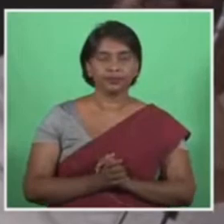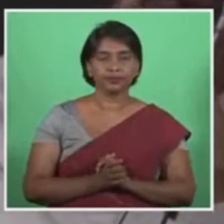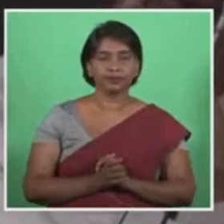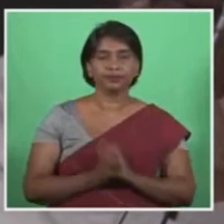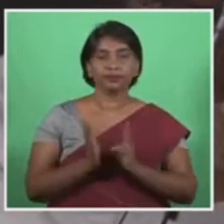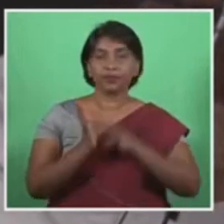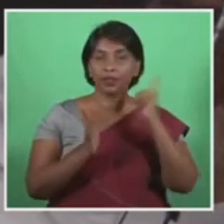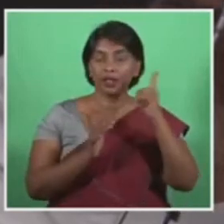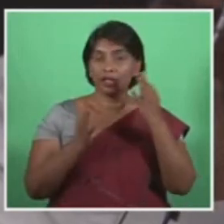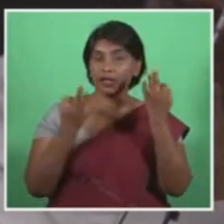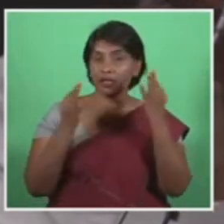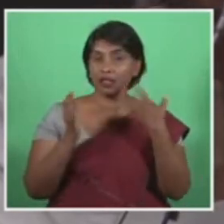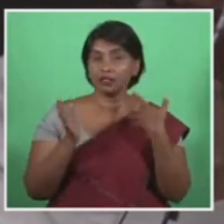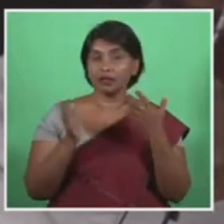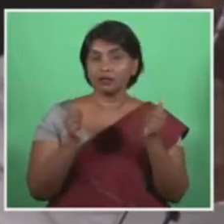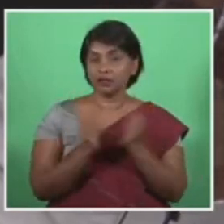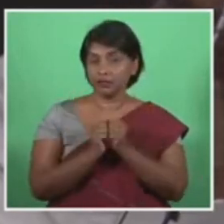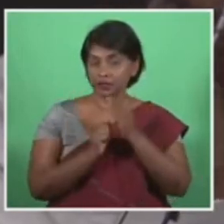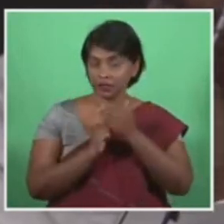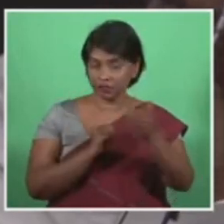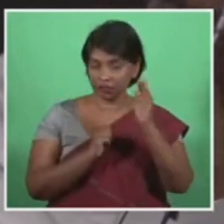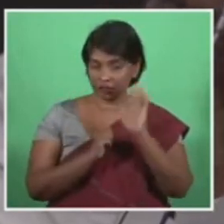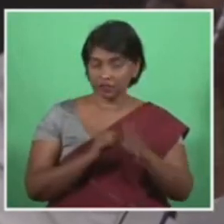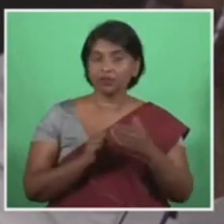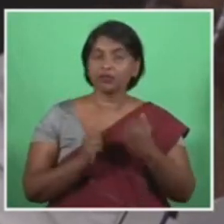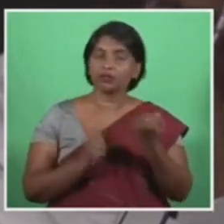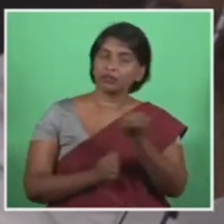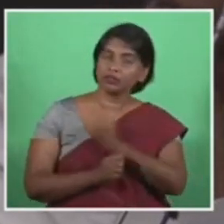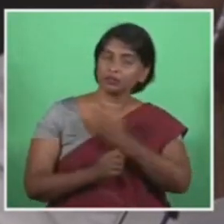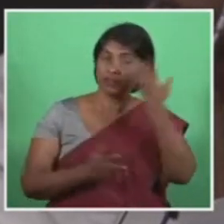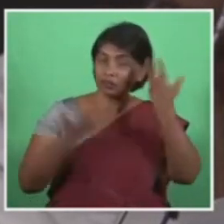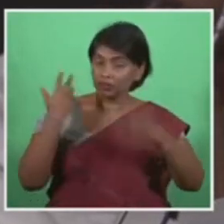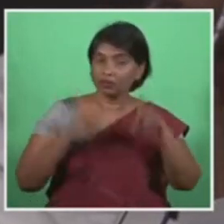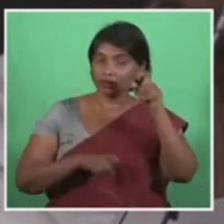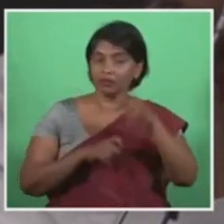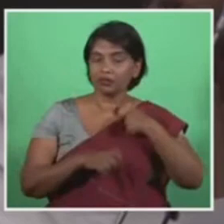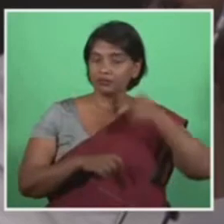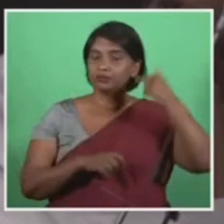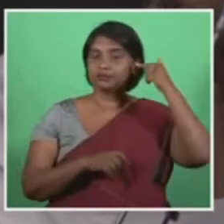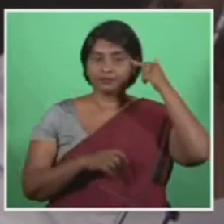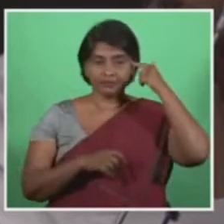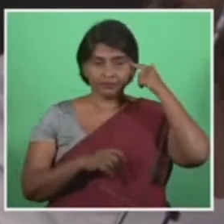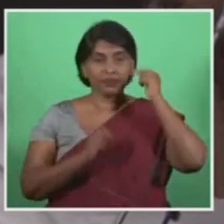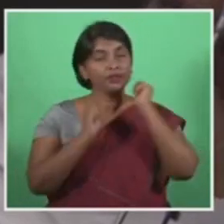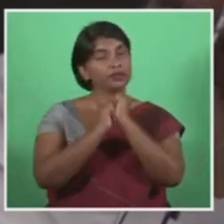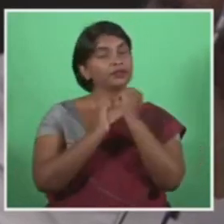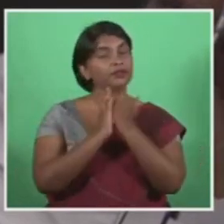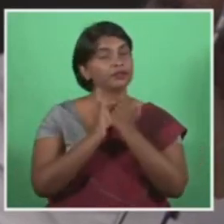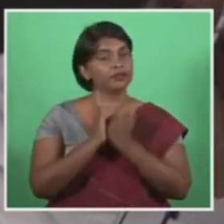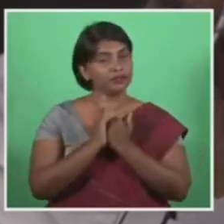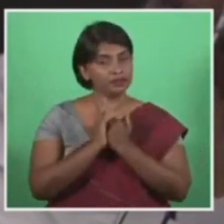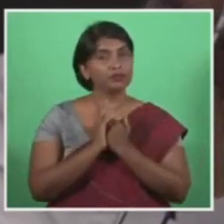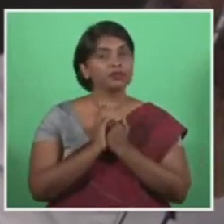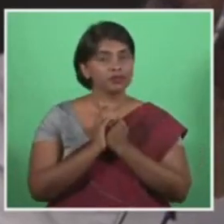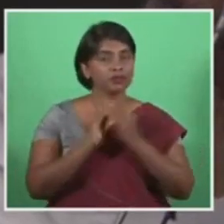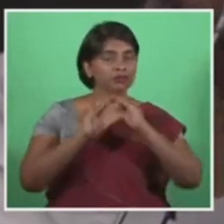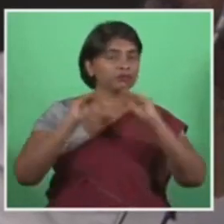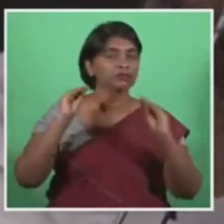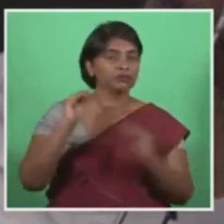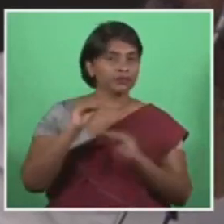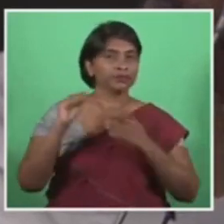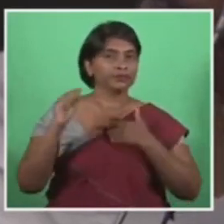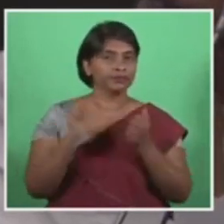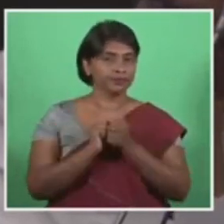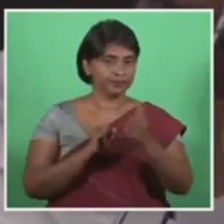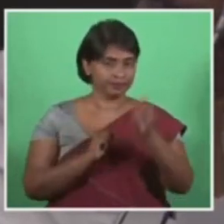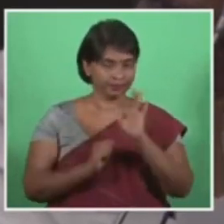ජාතික නිදහස් සටන වෙනුවෙන් දිවි පිදුවන් සිහිපත් කිරීමේ වැඩපිළිවෙලක් අතිරේකව ඇතුළත් වී